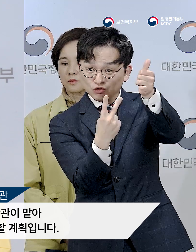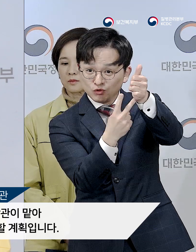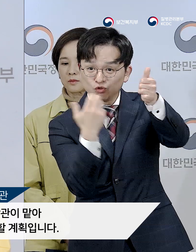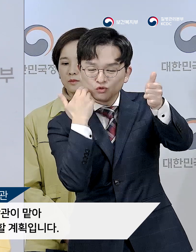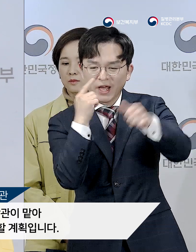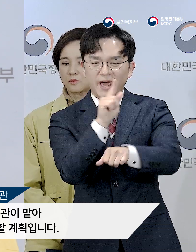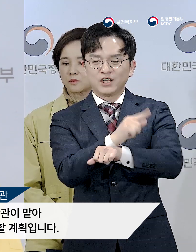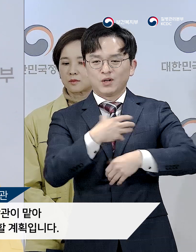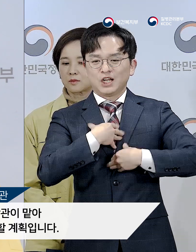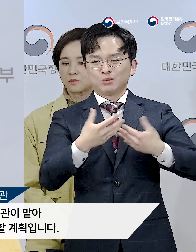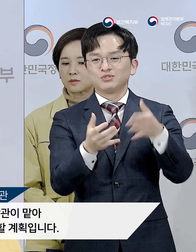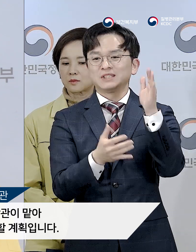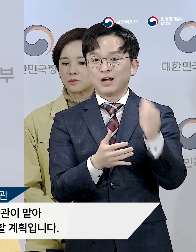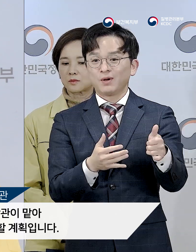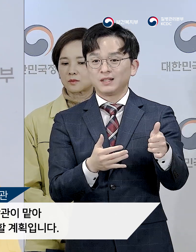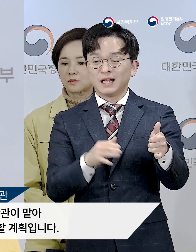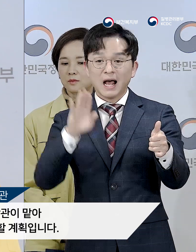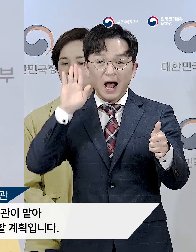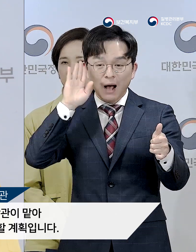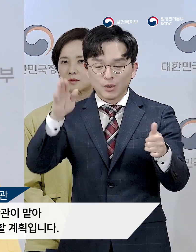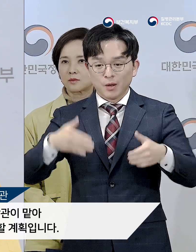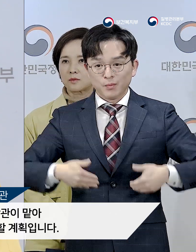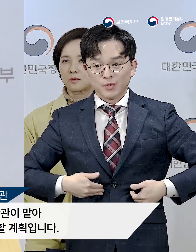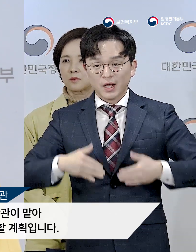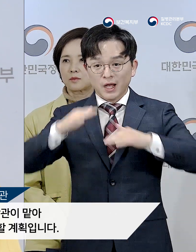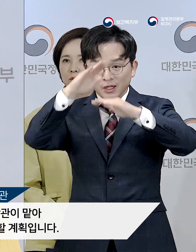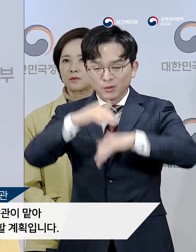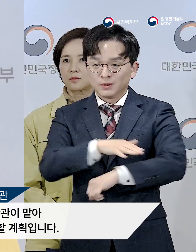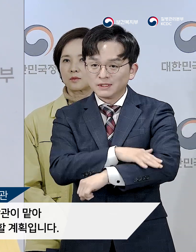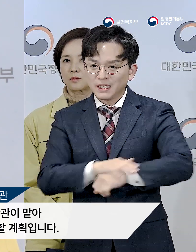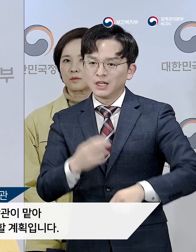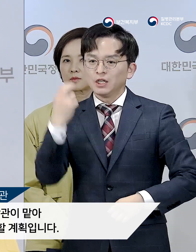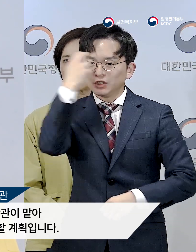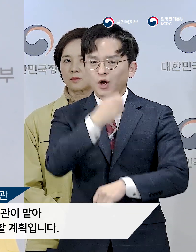간 협조 등 기타 필요한 사항을 지원할 계획입니다.